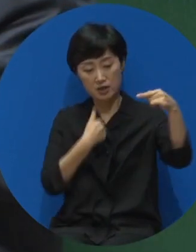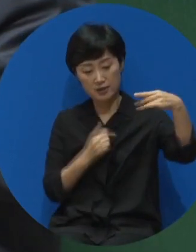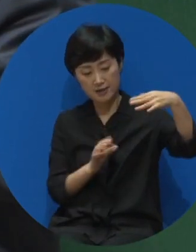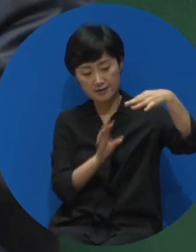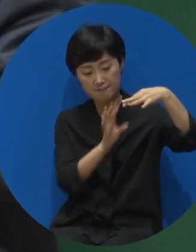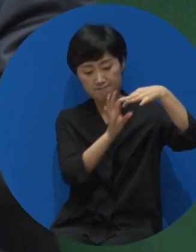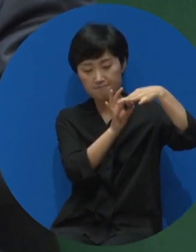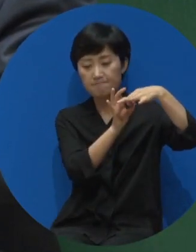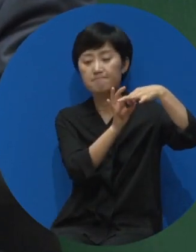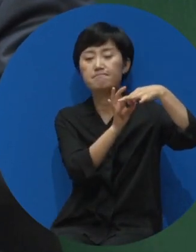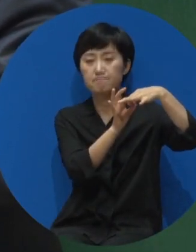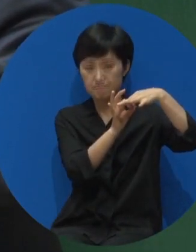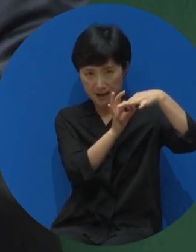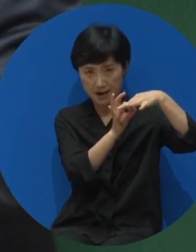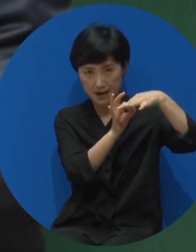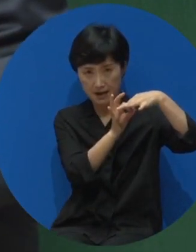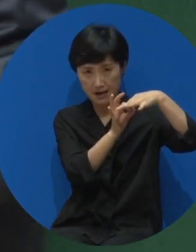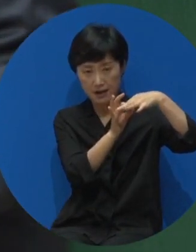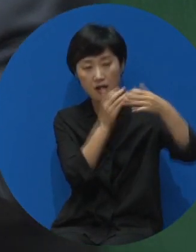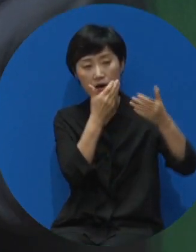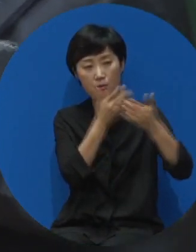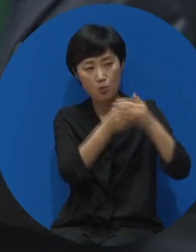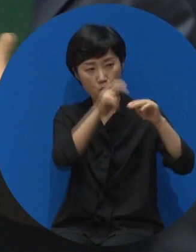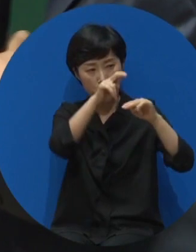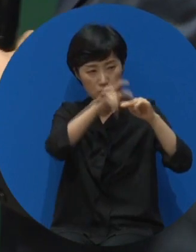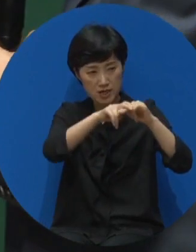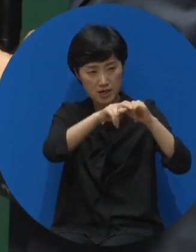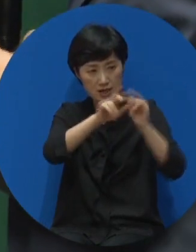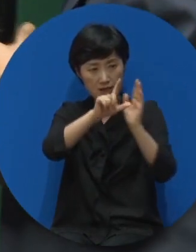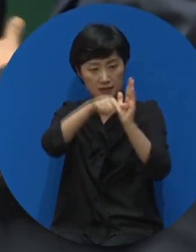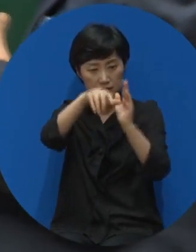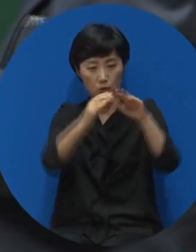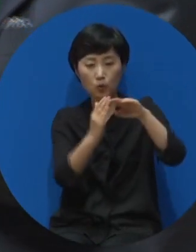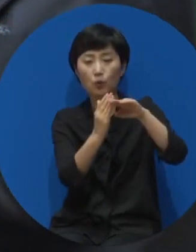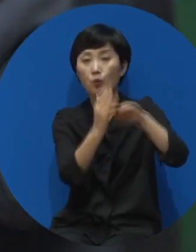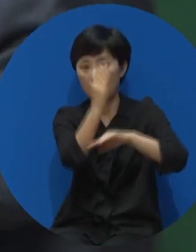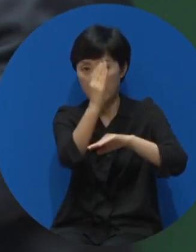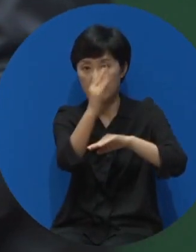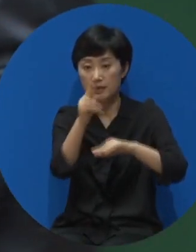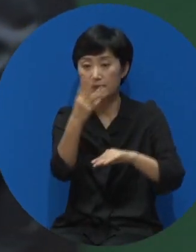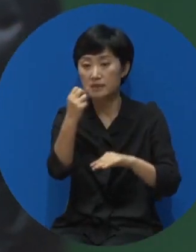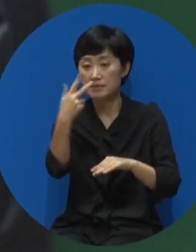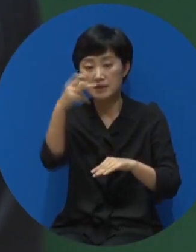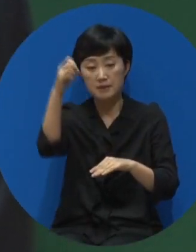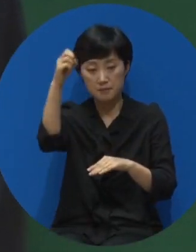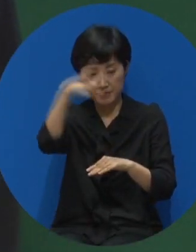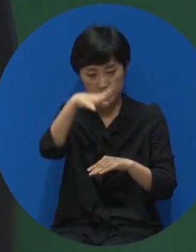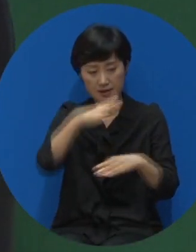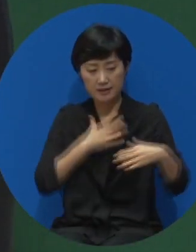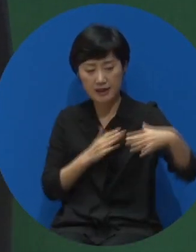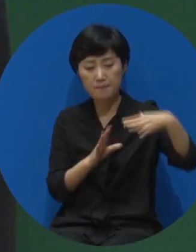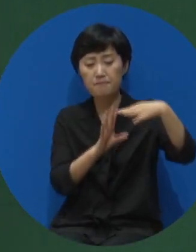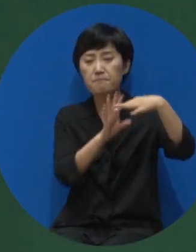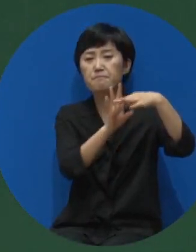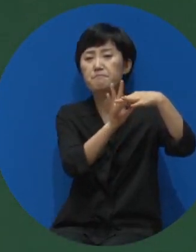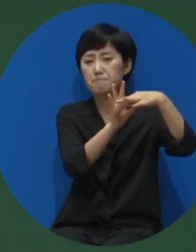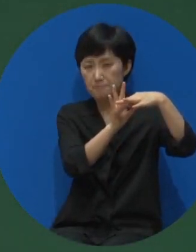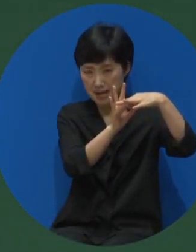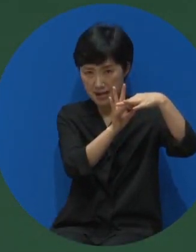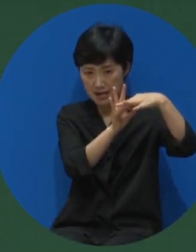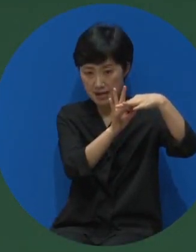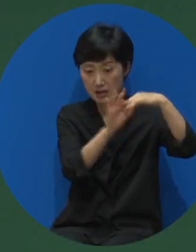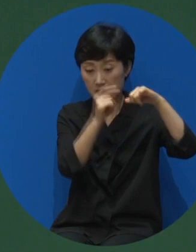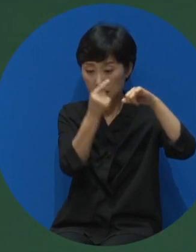배경 그런 말이에요. 이게 참 복음이죠. 삼위일체의 하나님이 나의 영원한 배경となる. 이것이 마크토의 복음입니다. 이제 죽었던